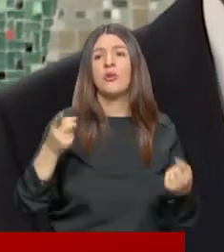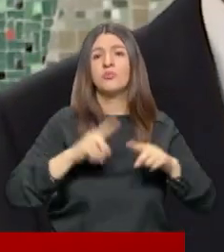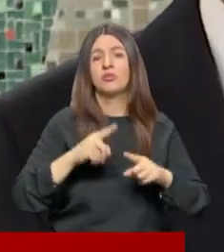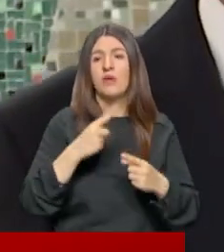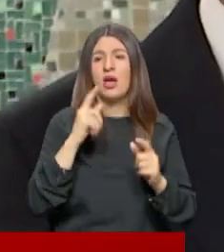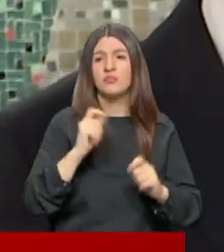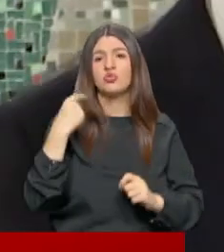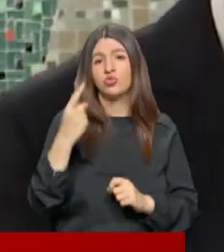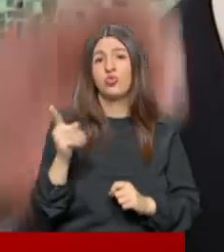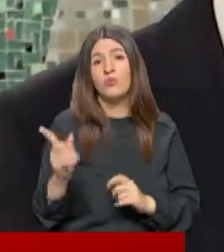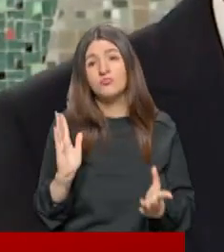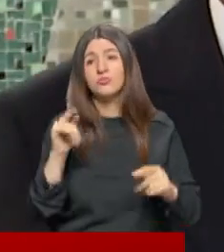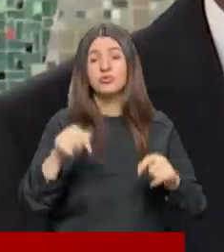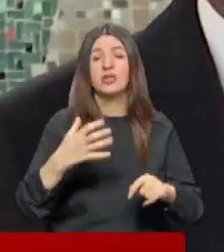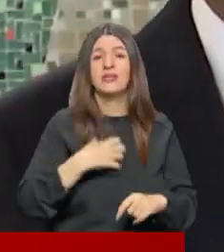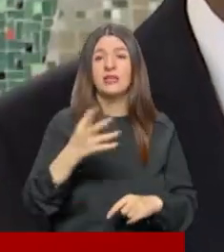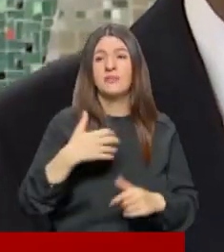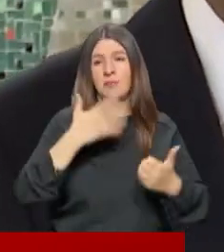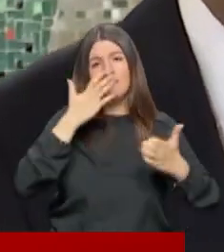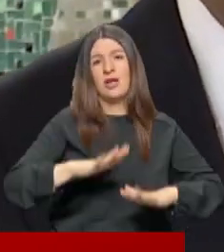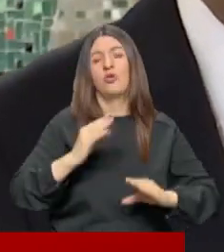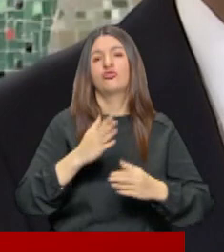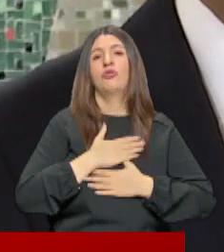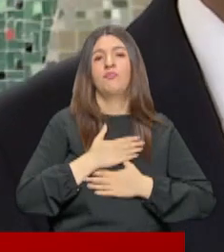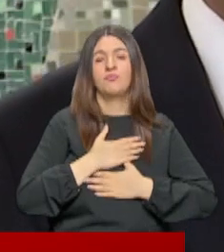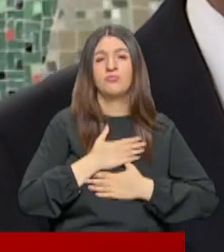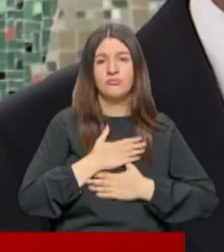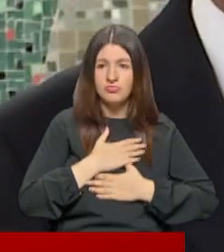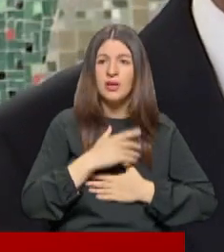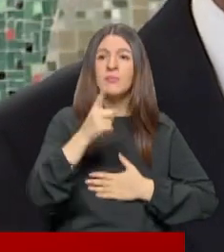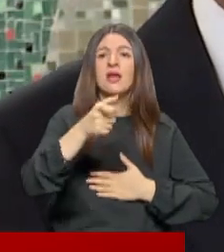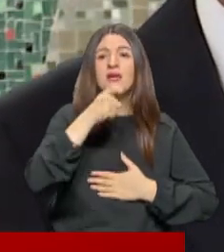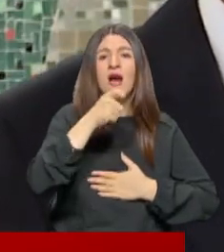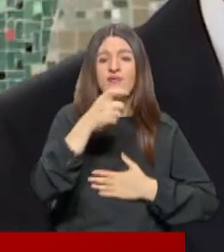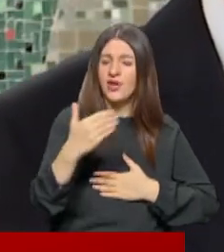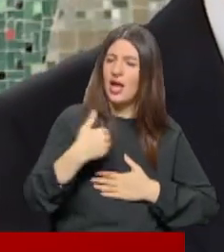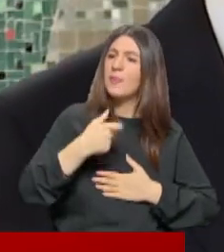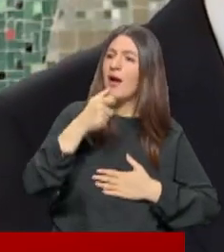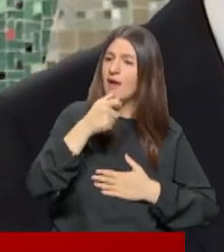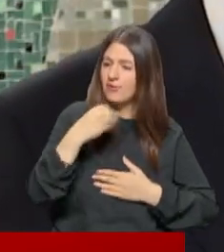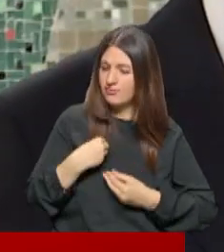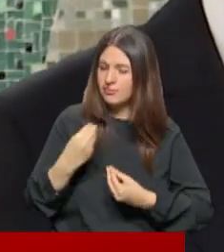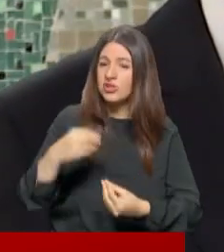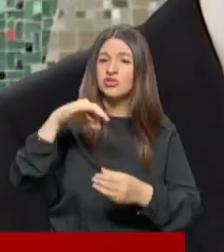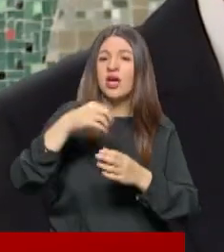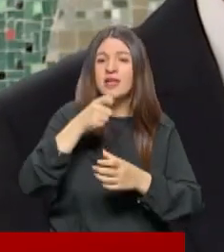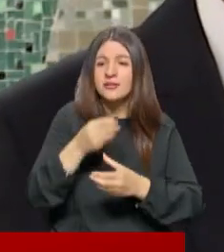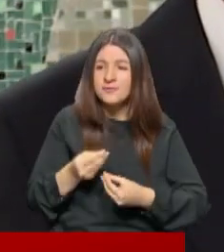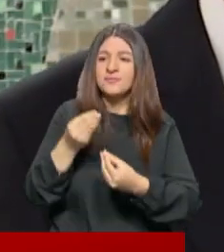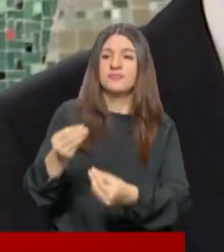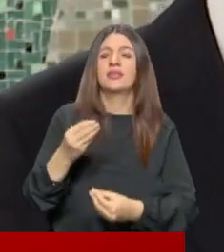ilan ettiğini düşünüyorum. Burada kendilerini bekliyor olacağım. Bir kahvemizi içmesini, bir çayımızı içmesini diliyorum.